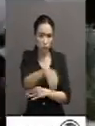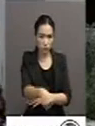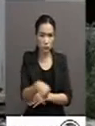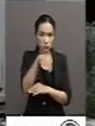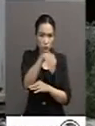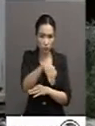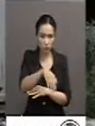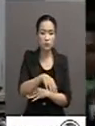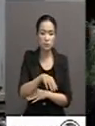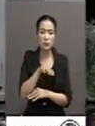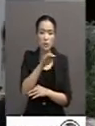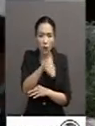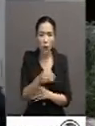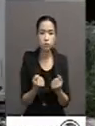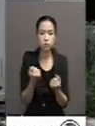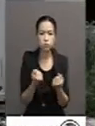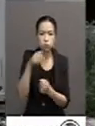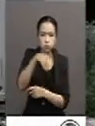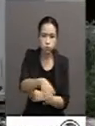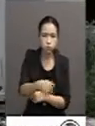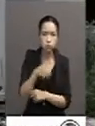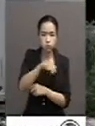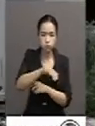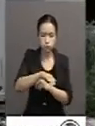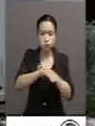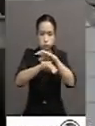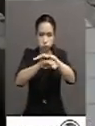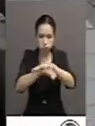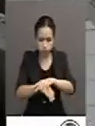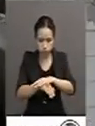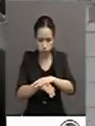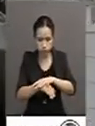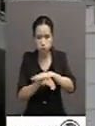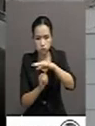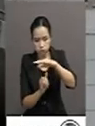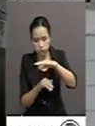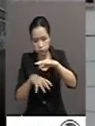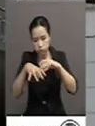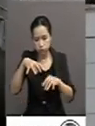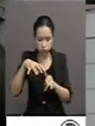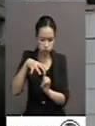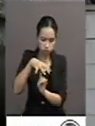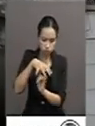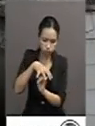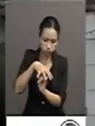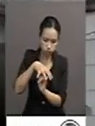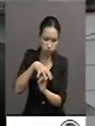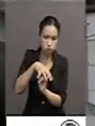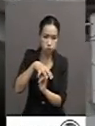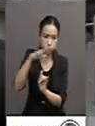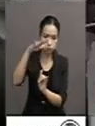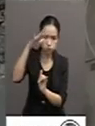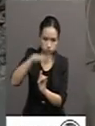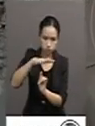ฮจนยุบตัวลงไปแล้วร่างของคุณบุญแจ้งถูกอัดติดอยู่ก๊อปปี้ภายใน คือแผ่นที่เห็นเนี่ยมันมาเป็นแผ่นใหญ่